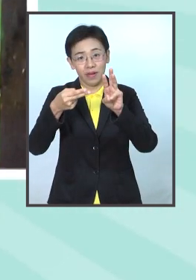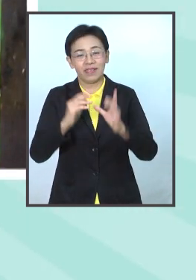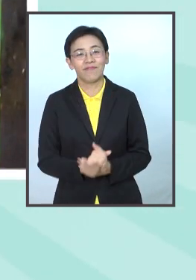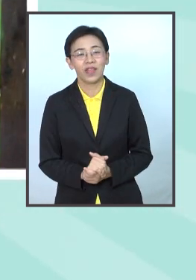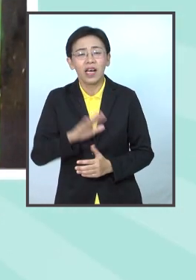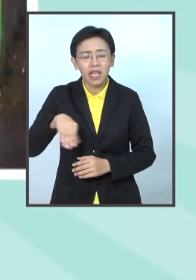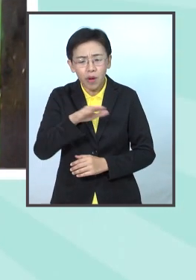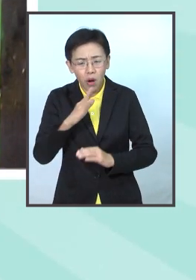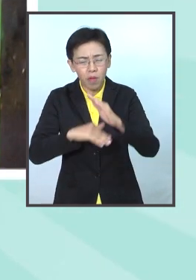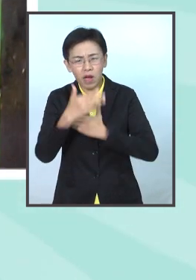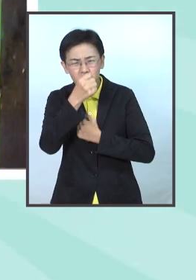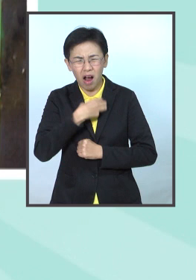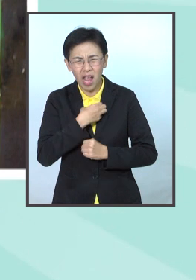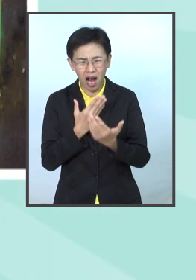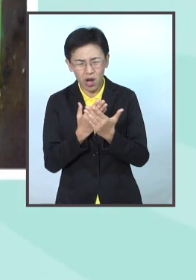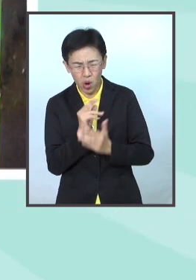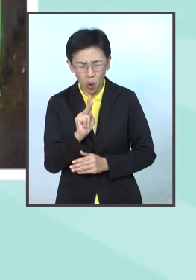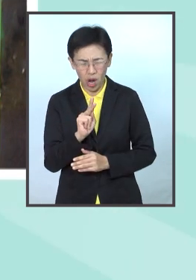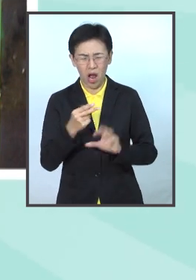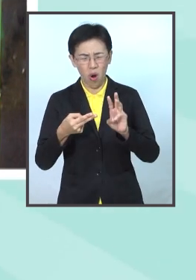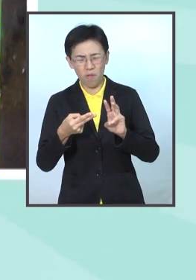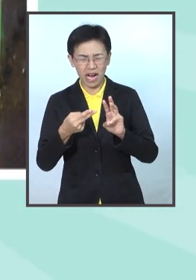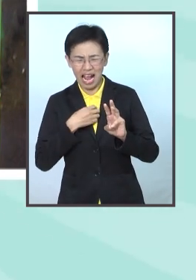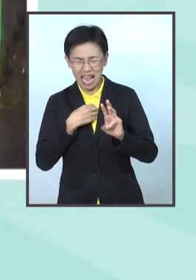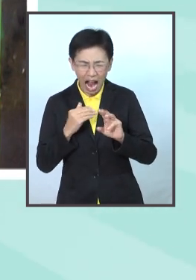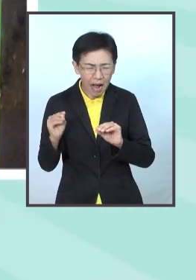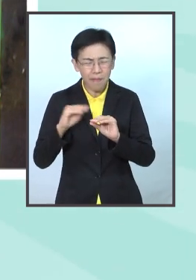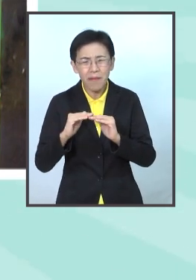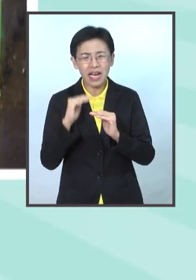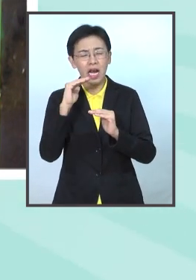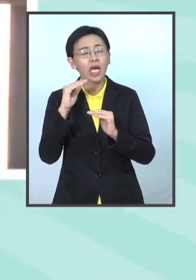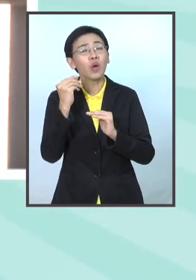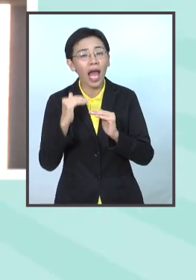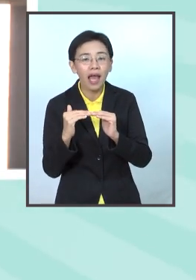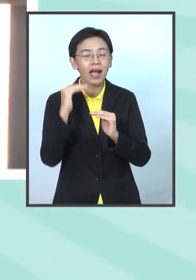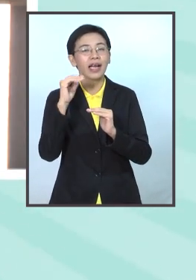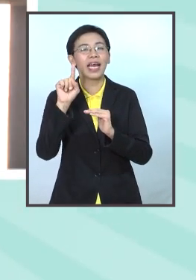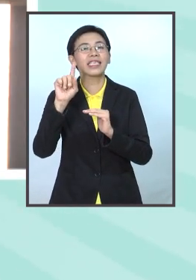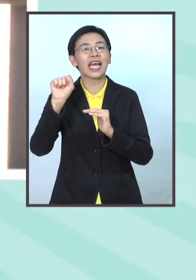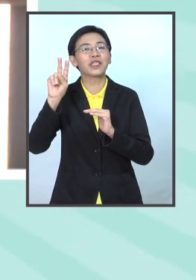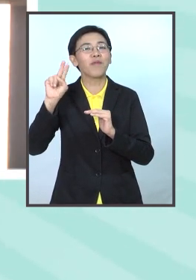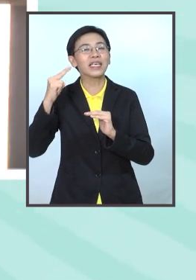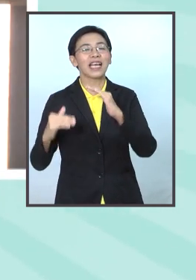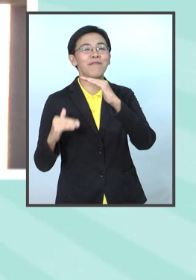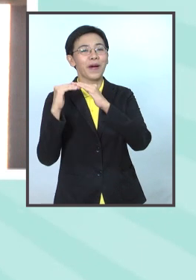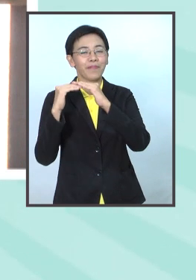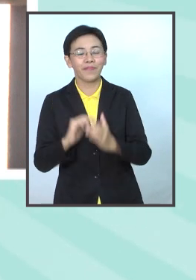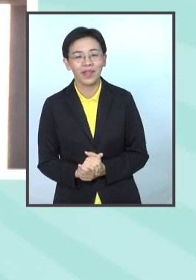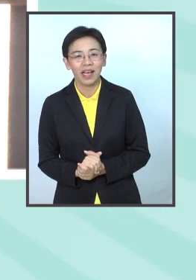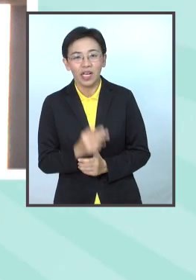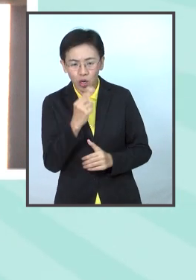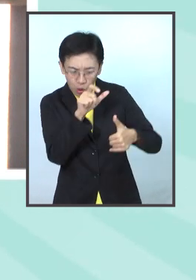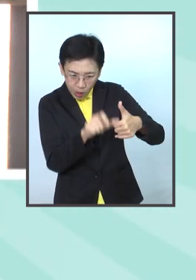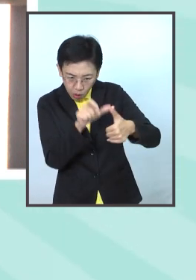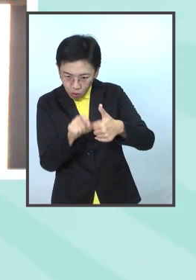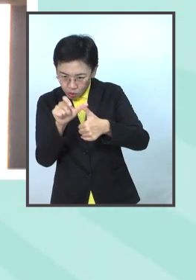น 60,000 บาทถ้ามีคนพิการที่สนใจจะกู้เงินเกินวงเงินที่กำหนดไว้สามารถกู้ได้สูงสุดถึง 120,000 บาทแต่